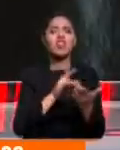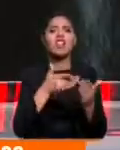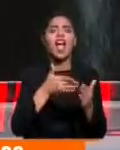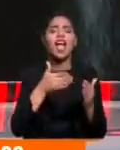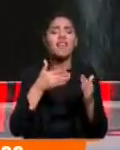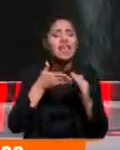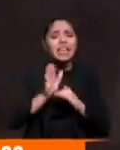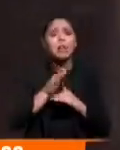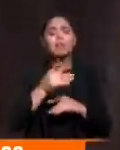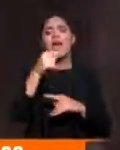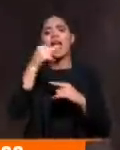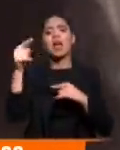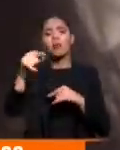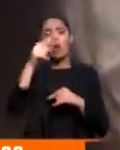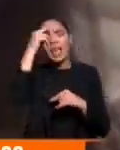kaldırır